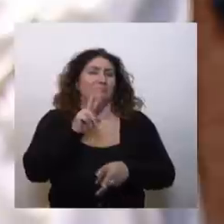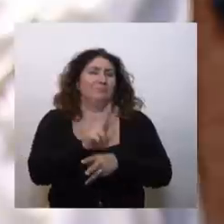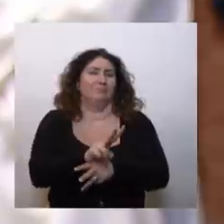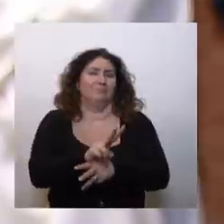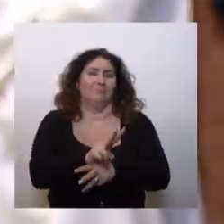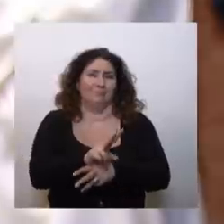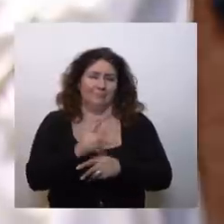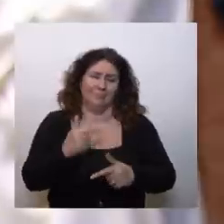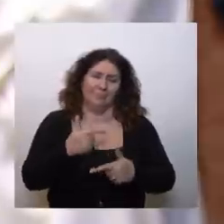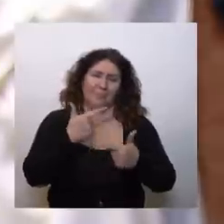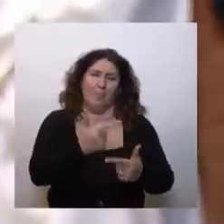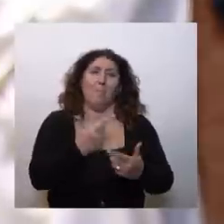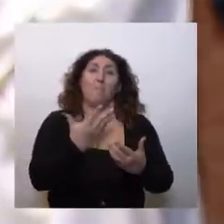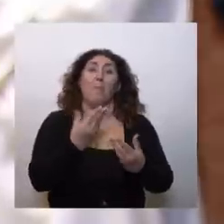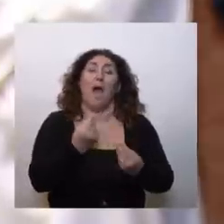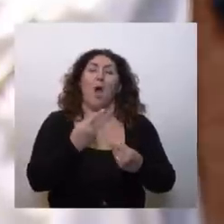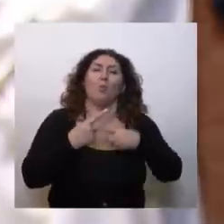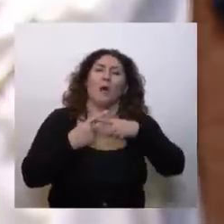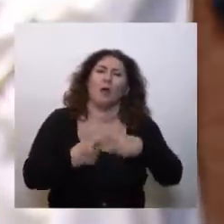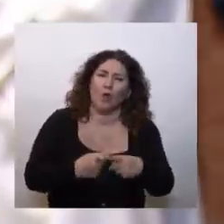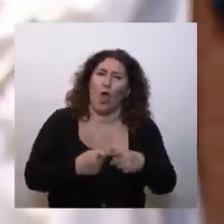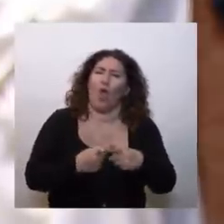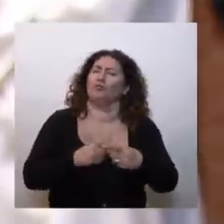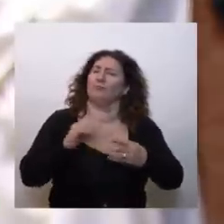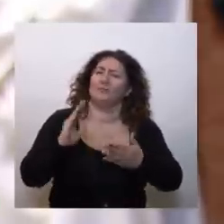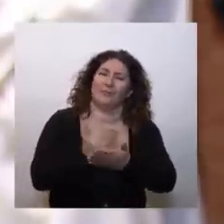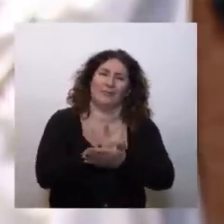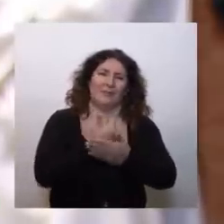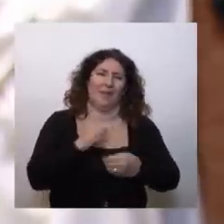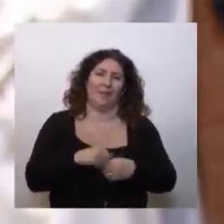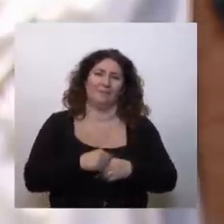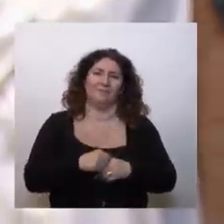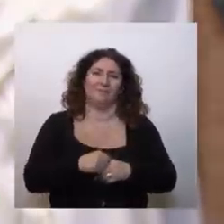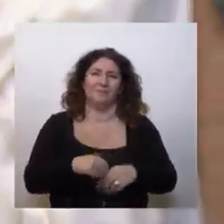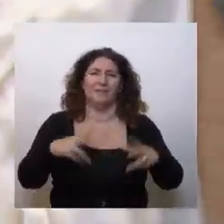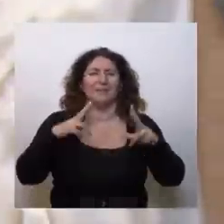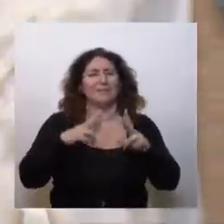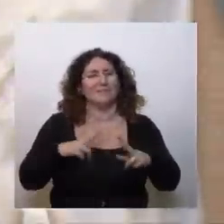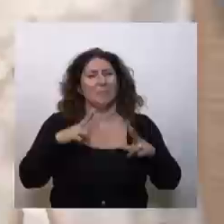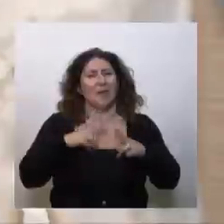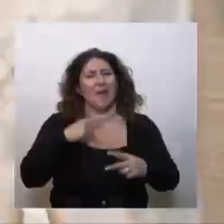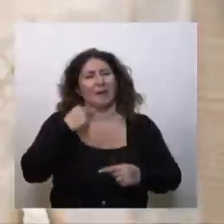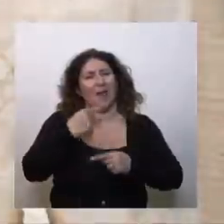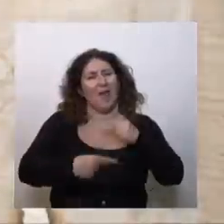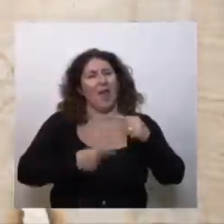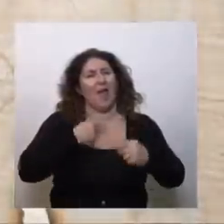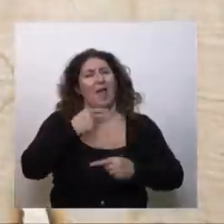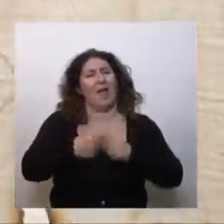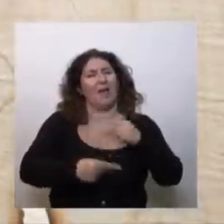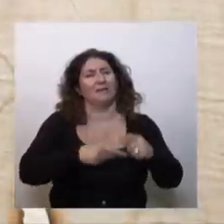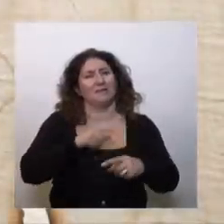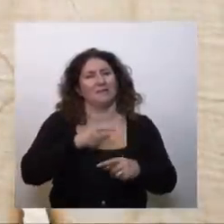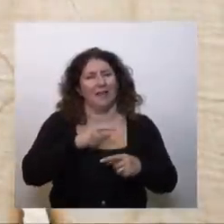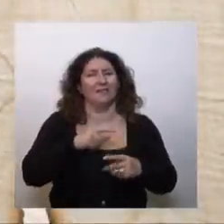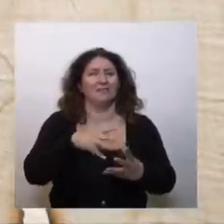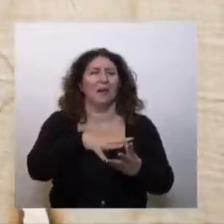vincere la paura della croce e vivere nella speranza della vittoria